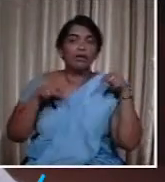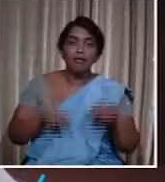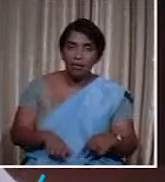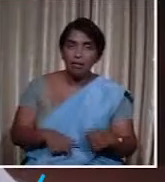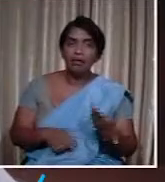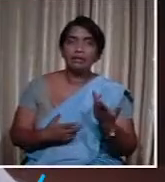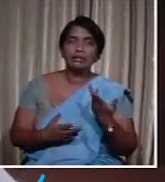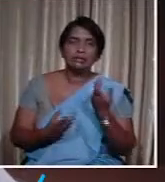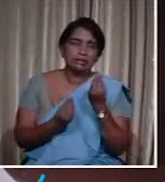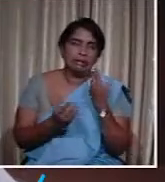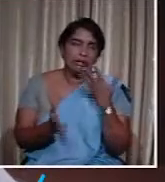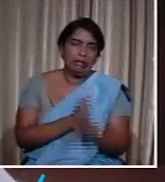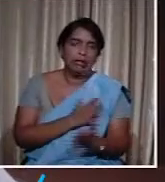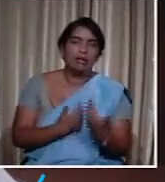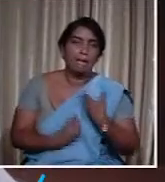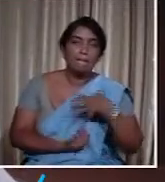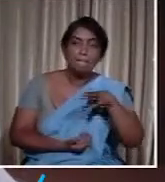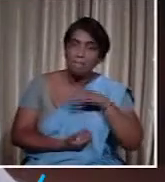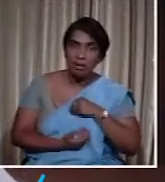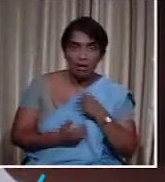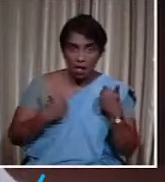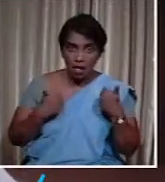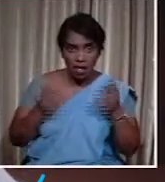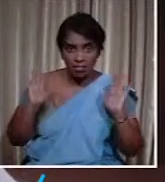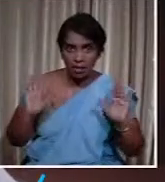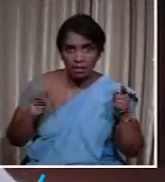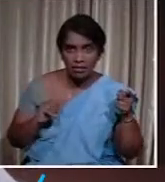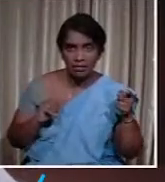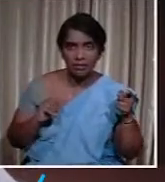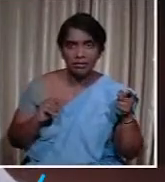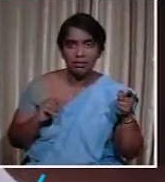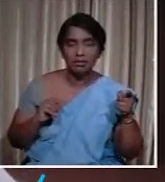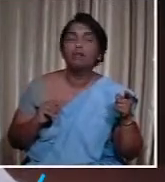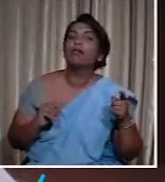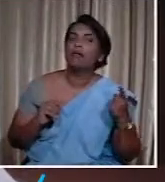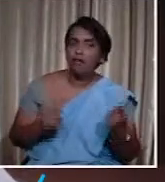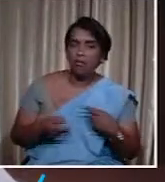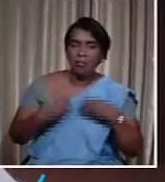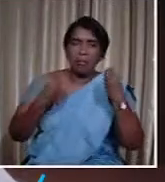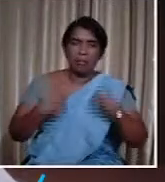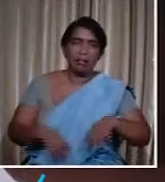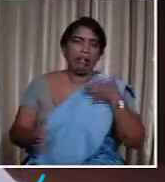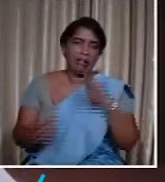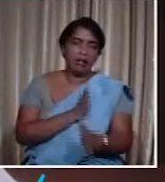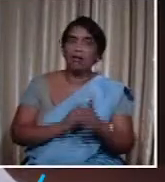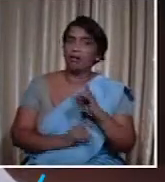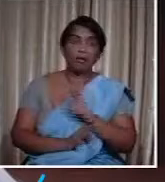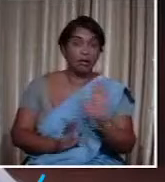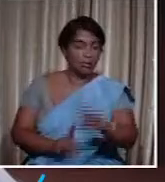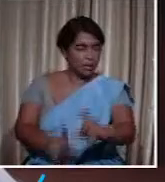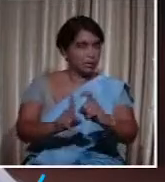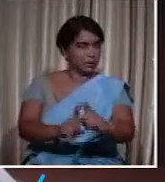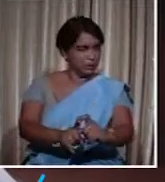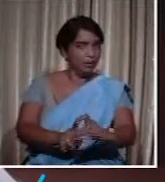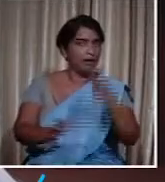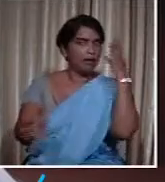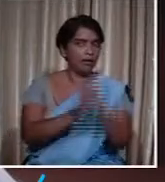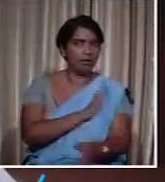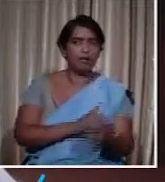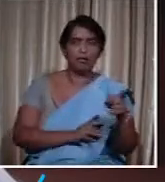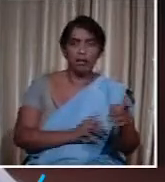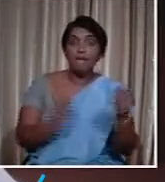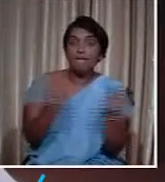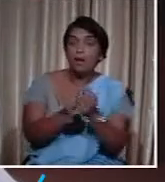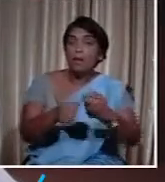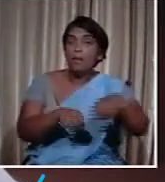අතින් හීනී වැරද්දක් වුණා කියලා පිළිගැනීම සාධාරණයි ඒක කොමුද කුඩා වැරද්දක් වෙන්නේ ඒක මාරාන්තික වැරද්දක් ඒ වැරද්ද හැසිරුවේ